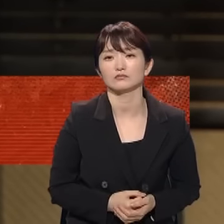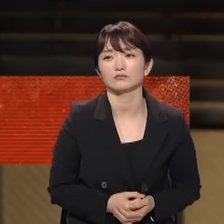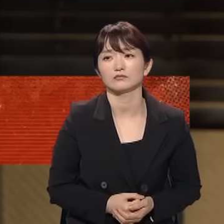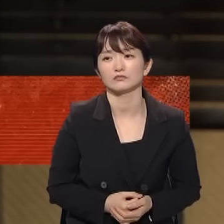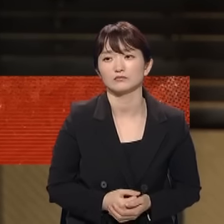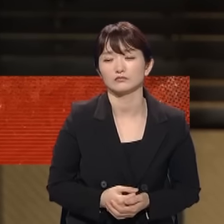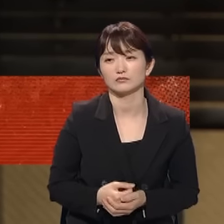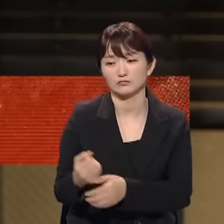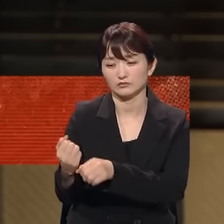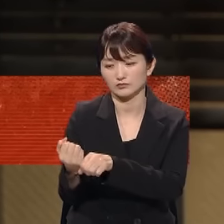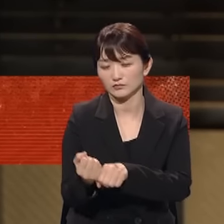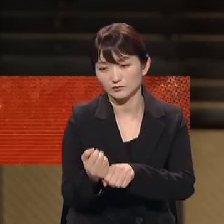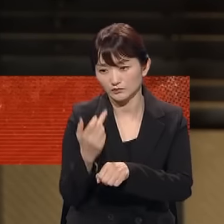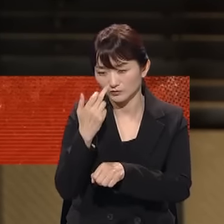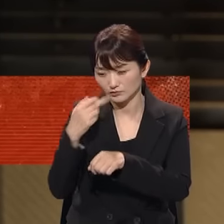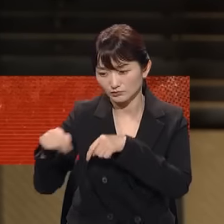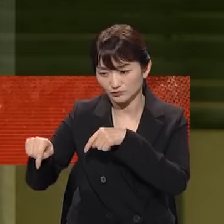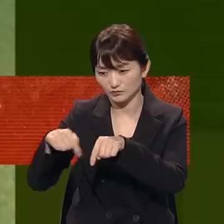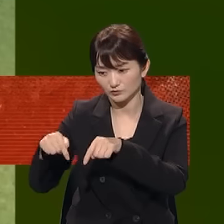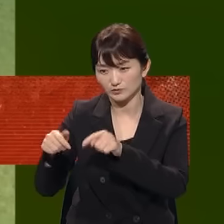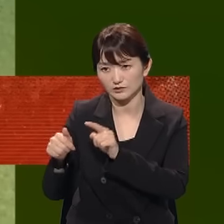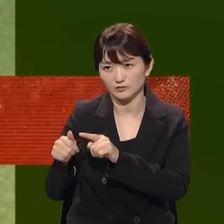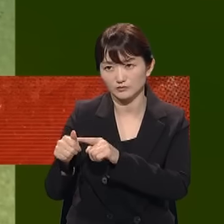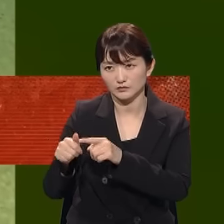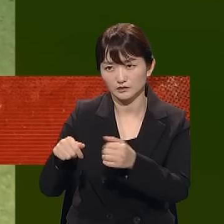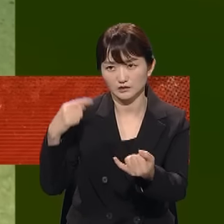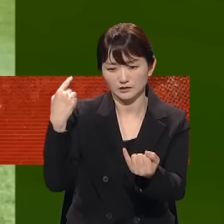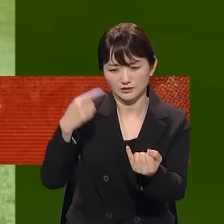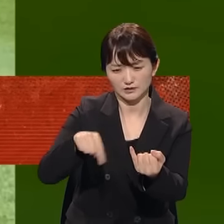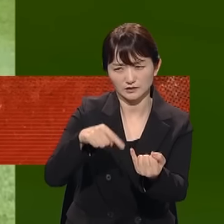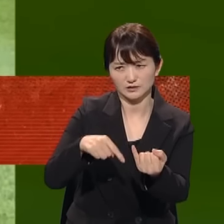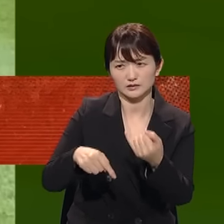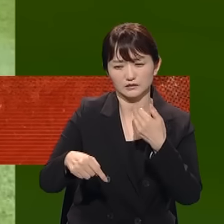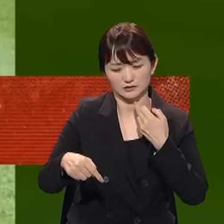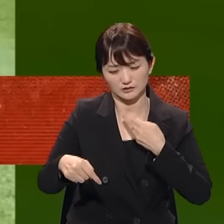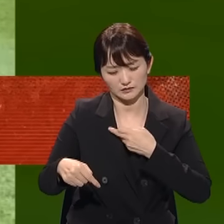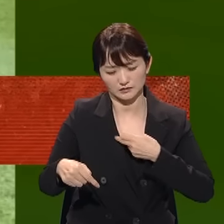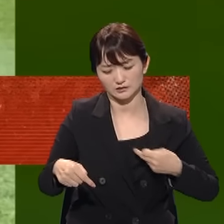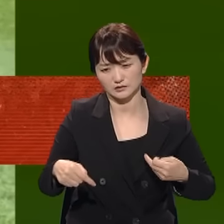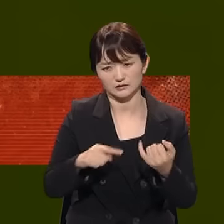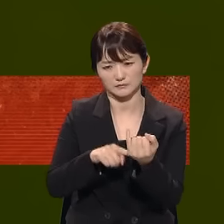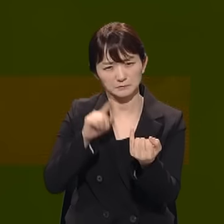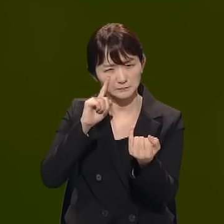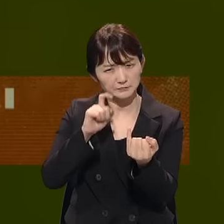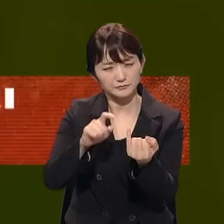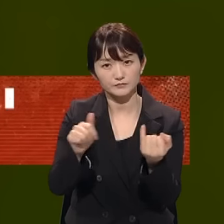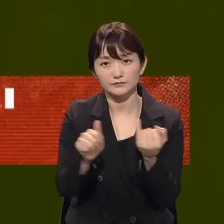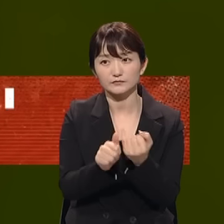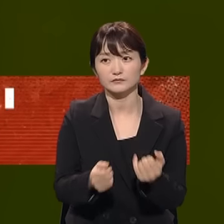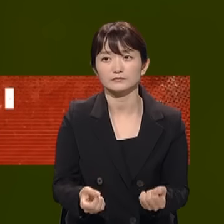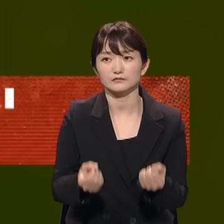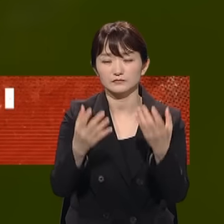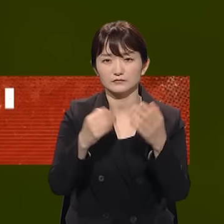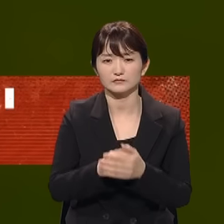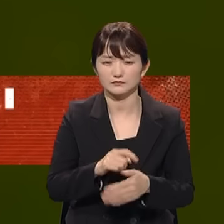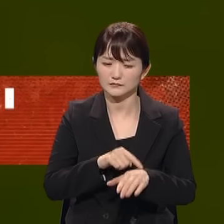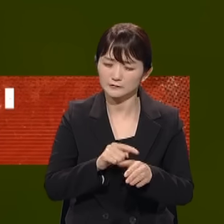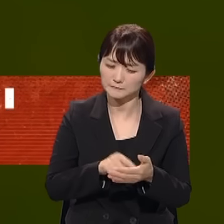남편이 가르치는 제자 중에 한 명하고의 관계가 의심스러웠던 겁니다. 그런데 참 결혼식 이후에 심증이